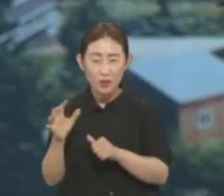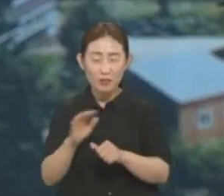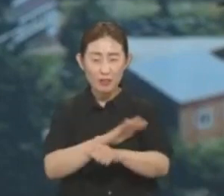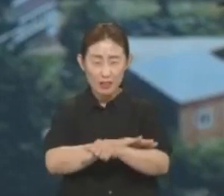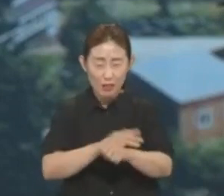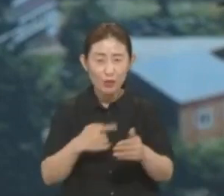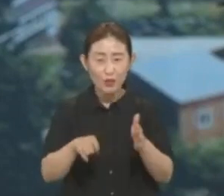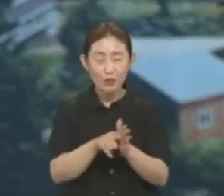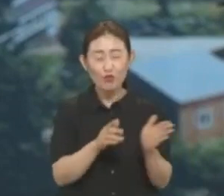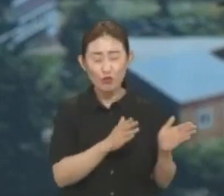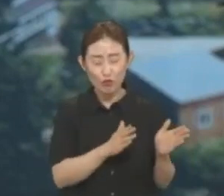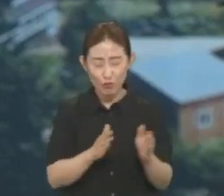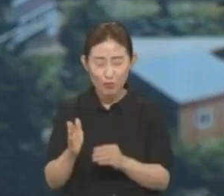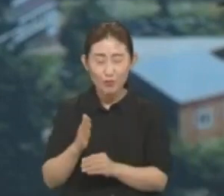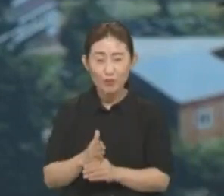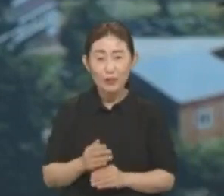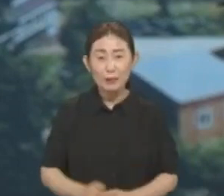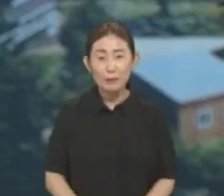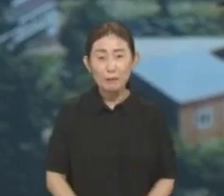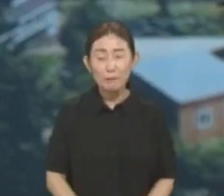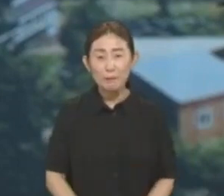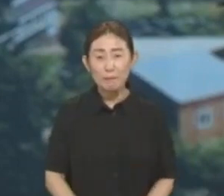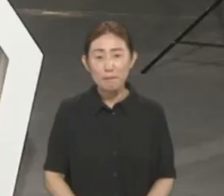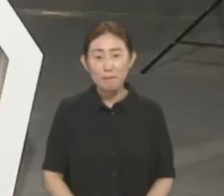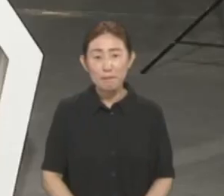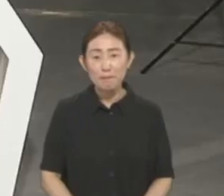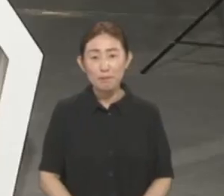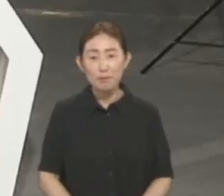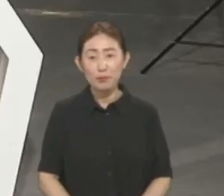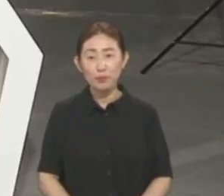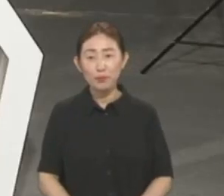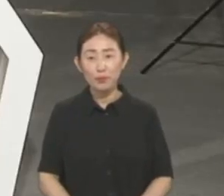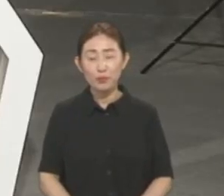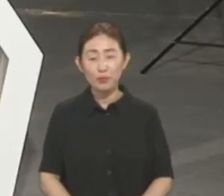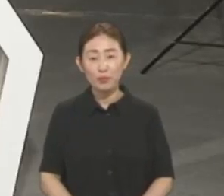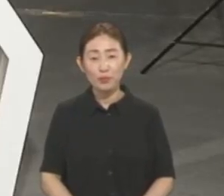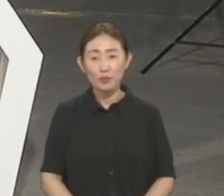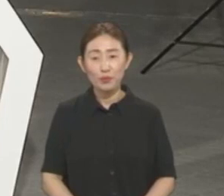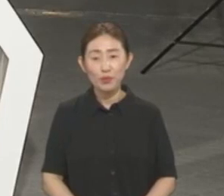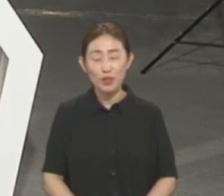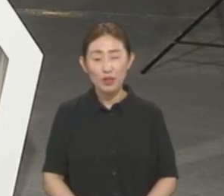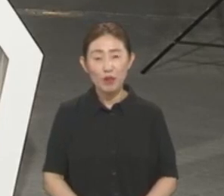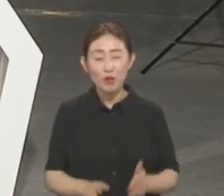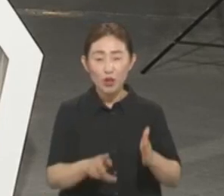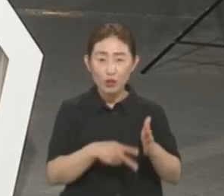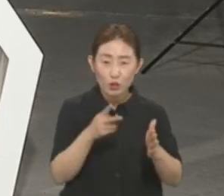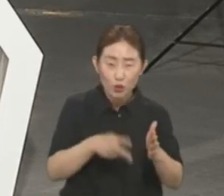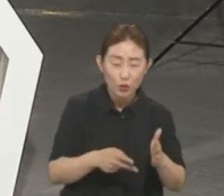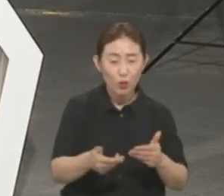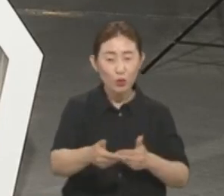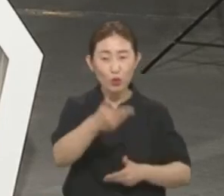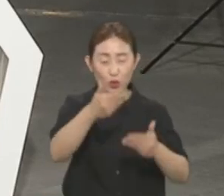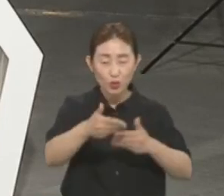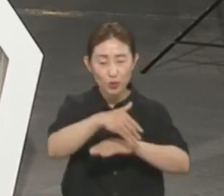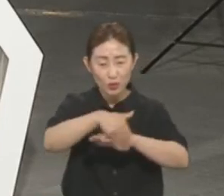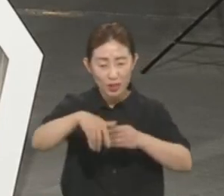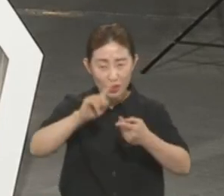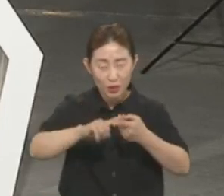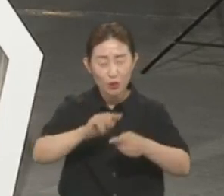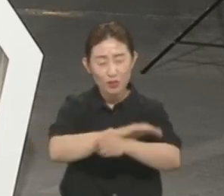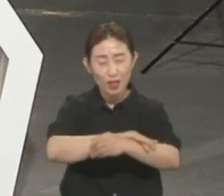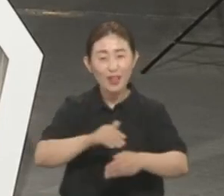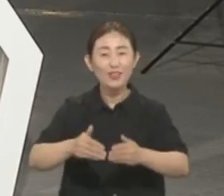하고 있다는 말씀도 아울러 드리겠습니다. 예. 앞서 이제 뭐 소개해 주셨던 그런 교통망 확충 사업들이 예정대로 이제 잘 진행이